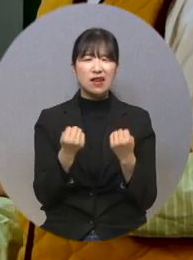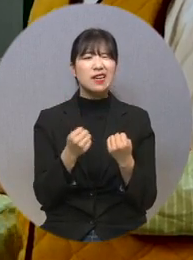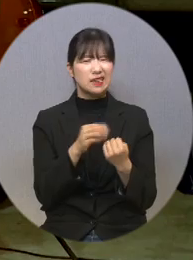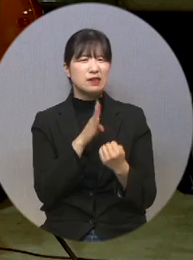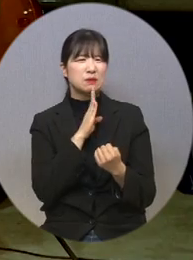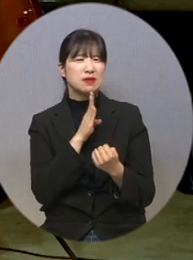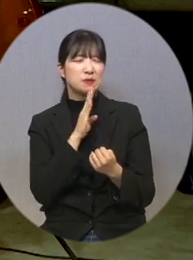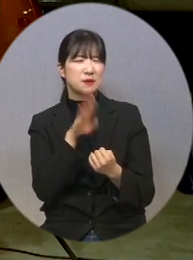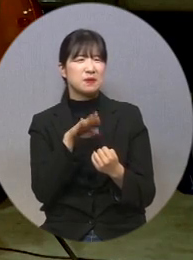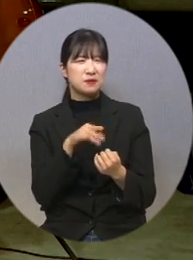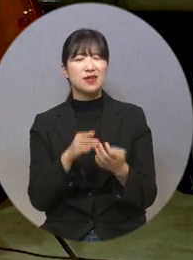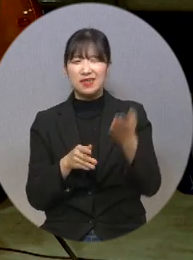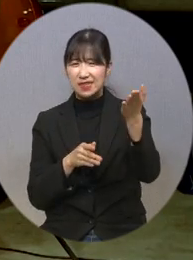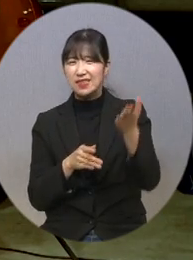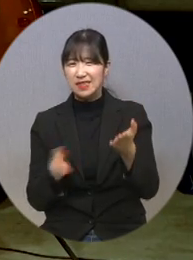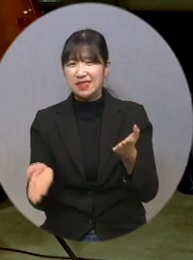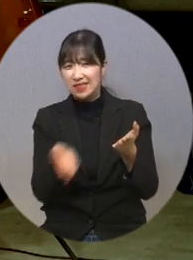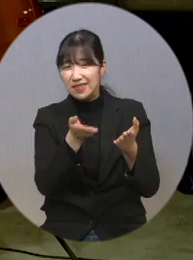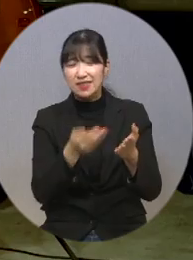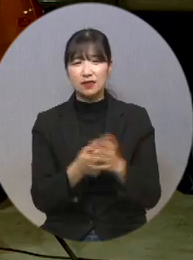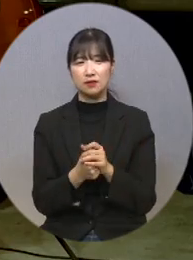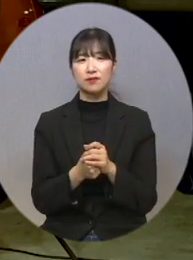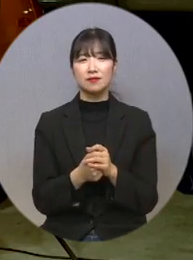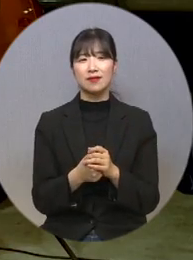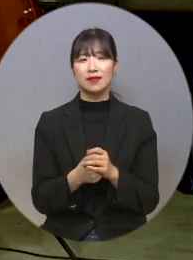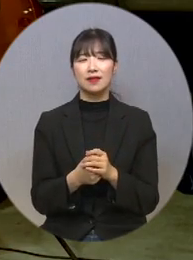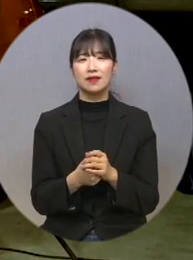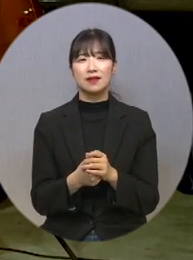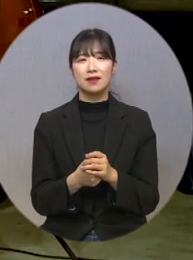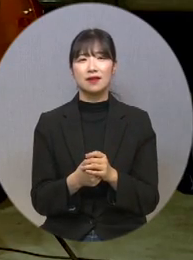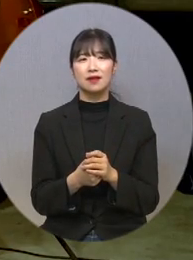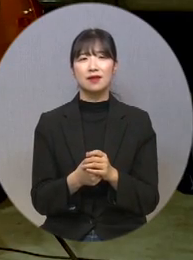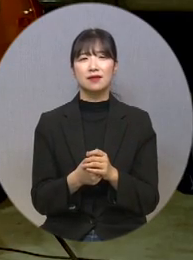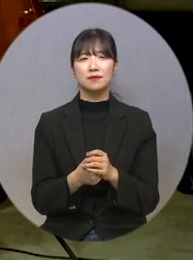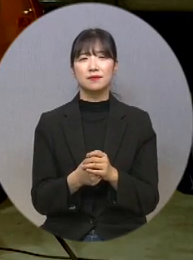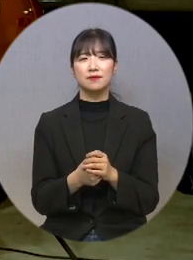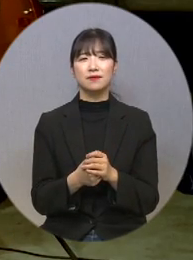껴 보여 많이. 지방이 많아요. 연식이. 내가 가를 가가지고. 와.